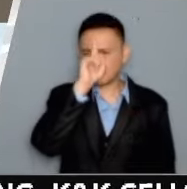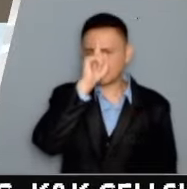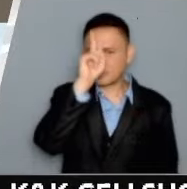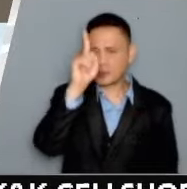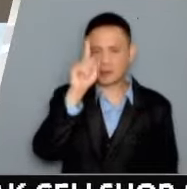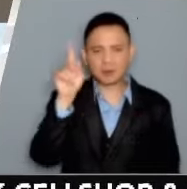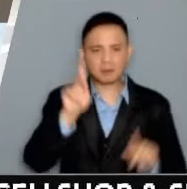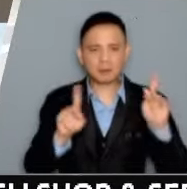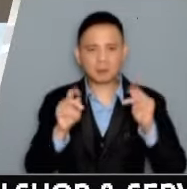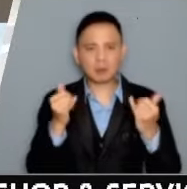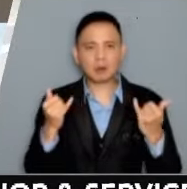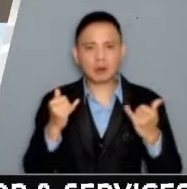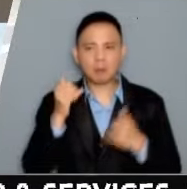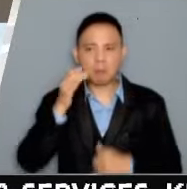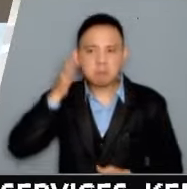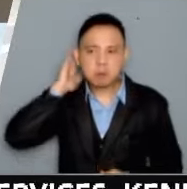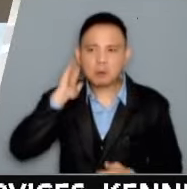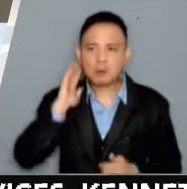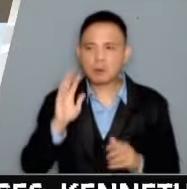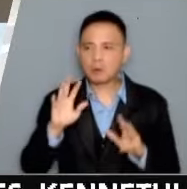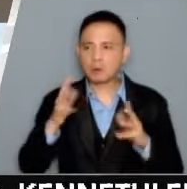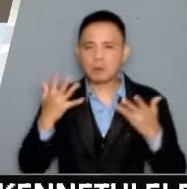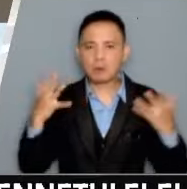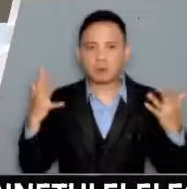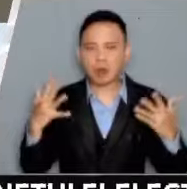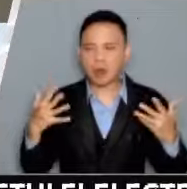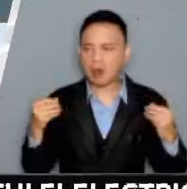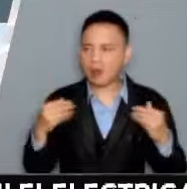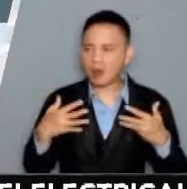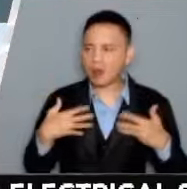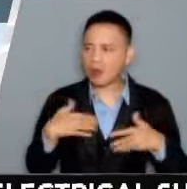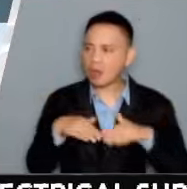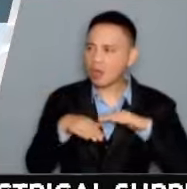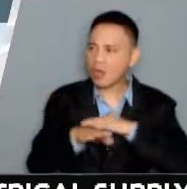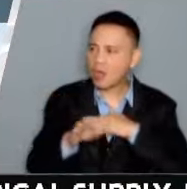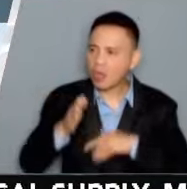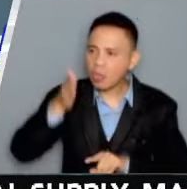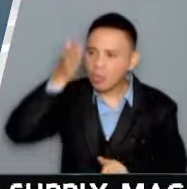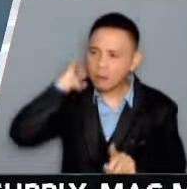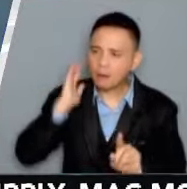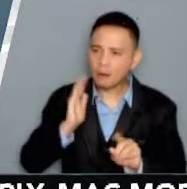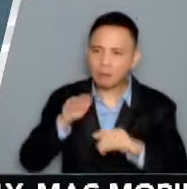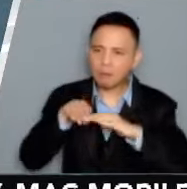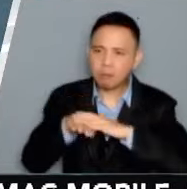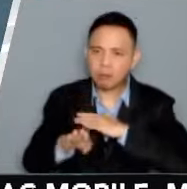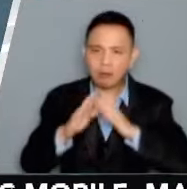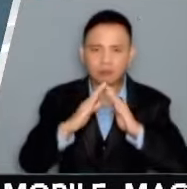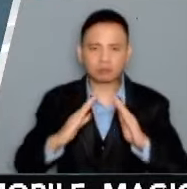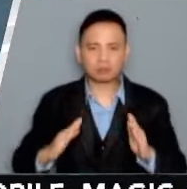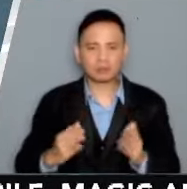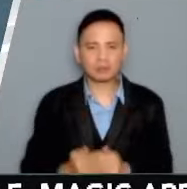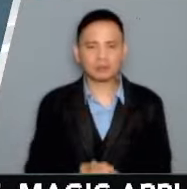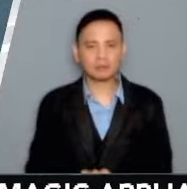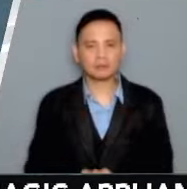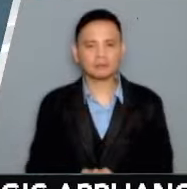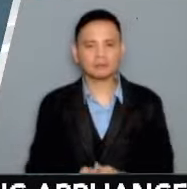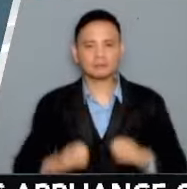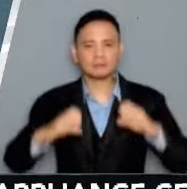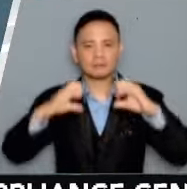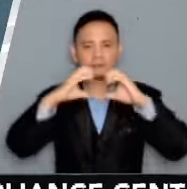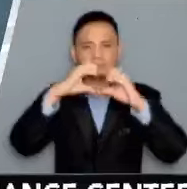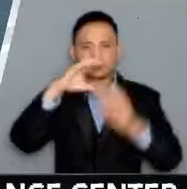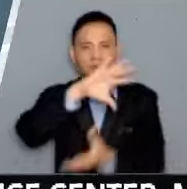na walang takot na dire-diretso na lang pumapasok ito ang unang balita Macky pulido para sa GMA